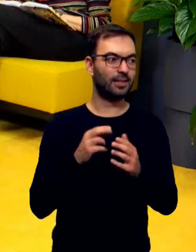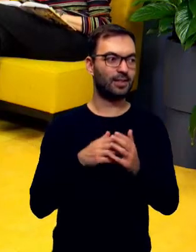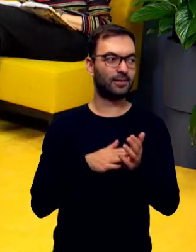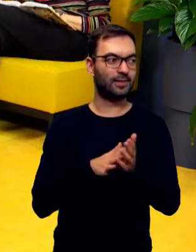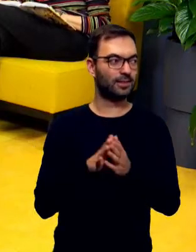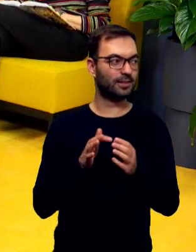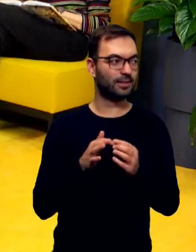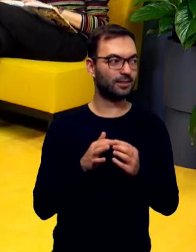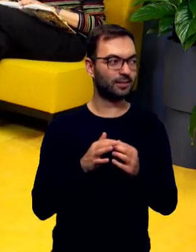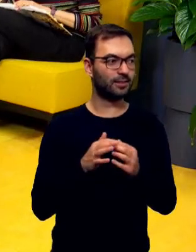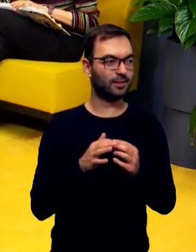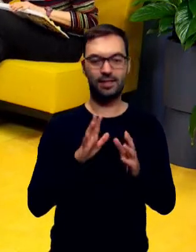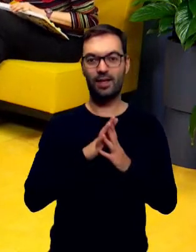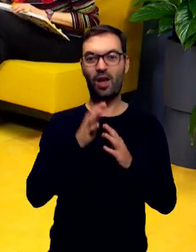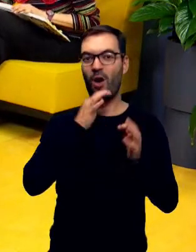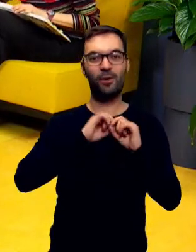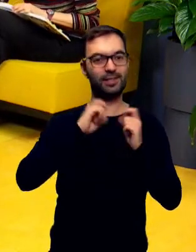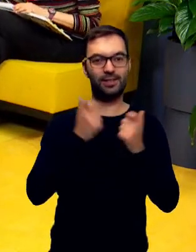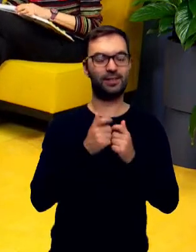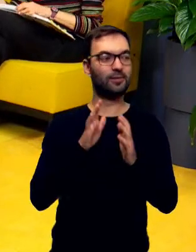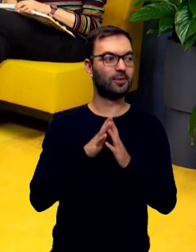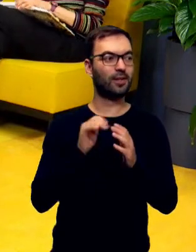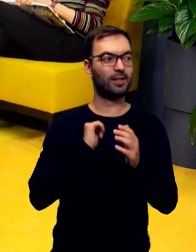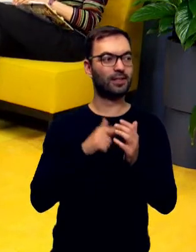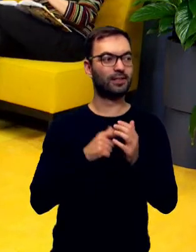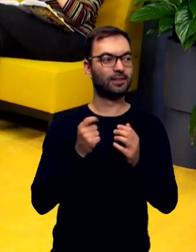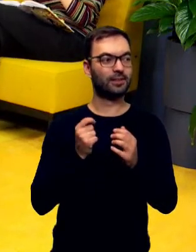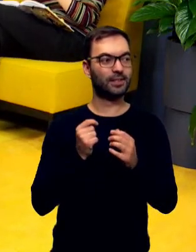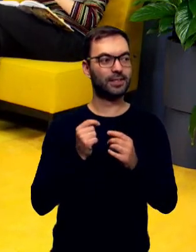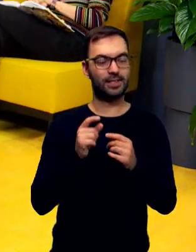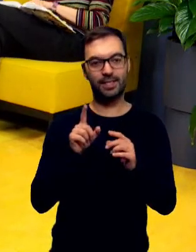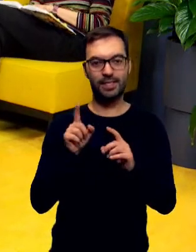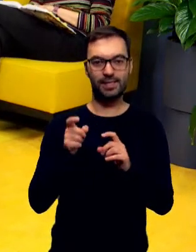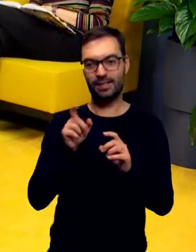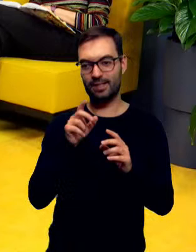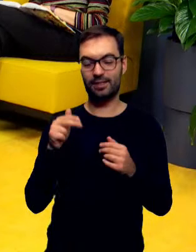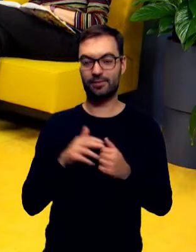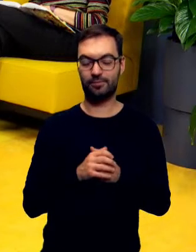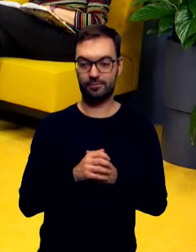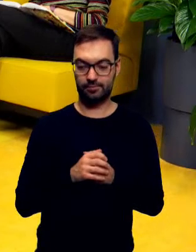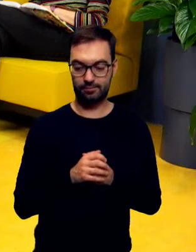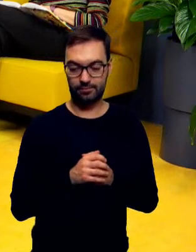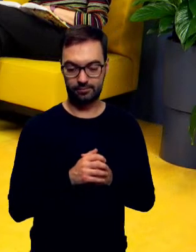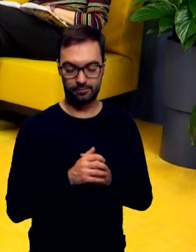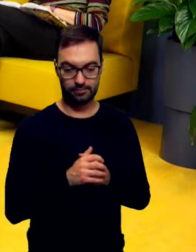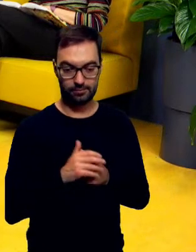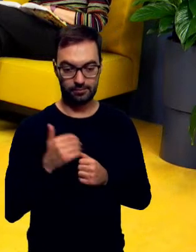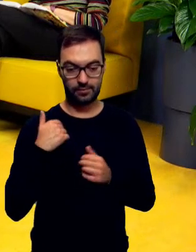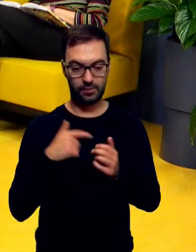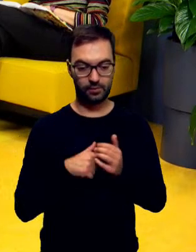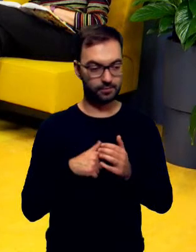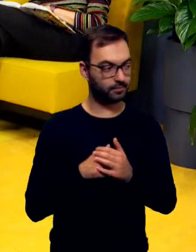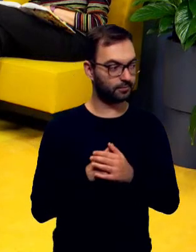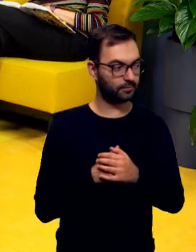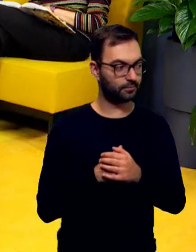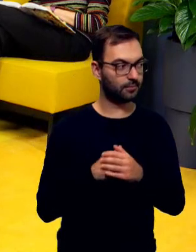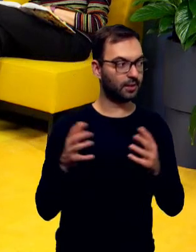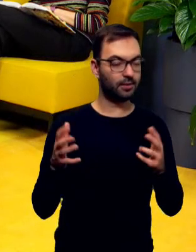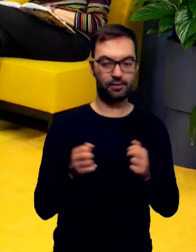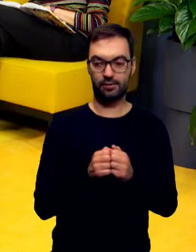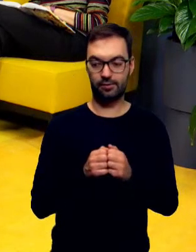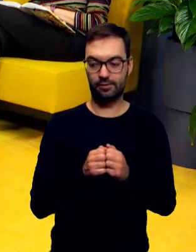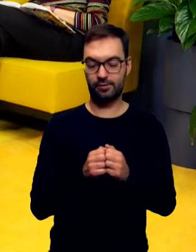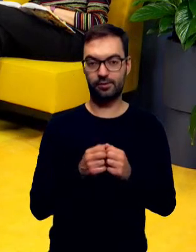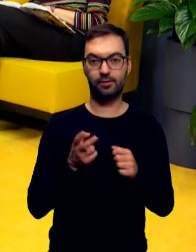właśnie ja nie mówię, że pani sama opowiadała, tylko właśnie, żeby trochę zahaczyć o no to. No tak, był tam